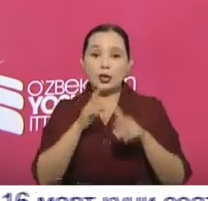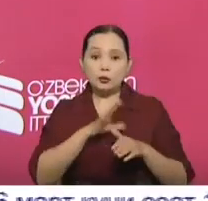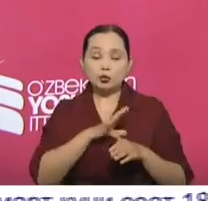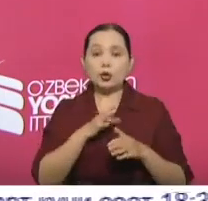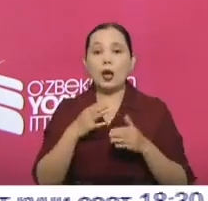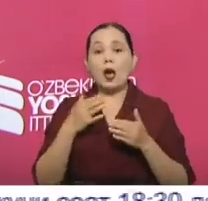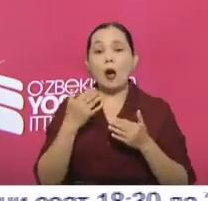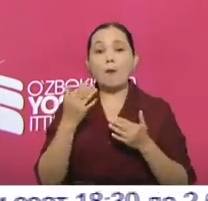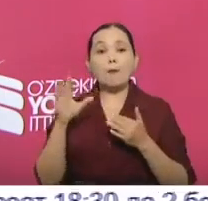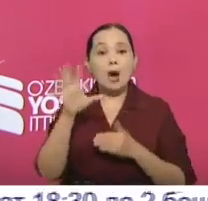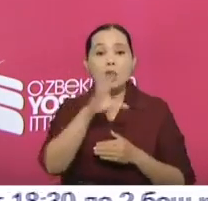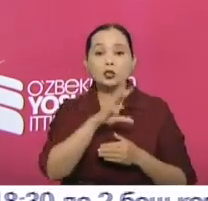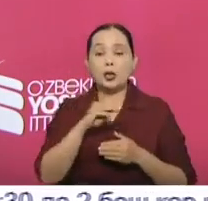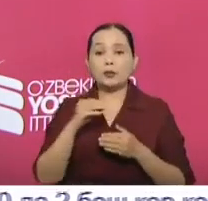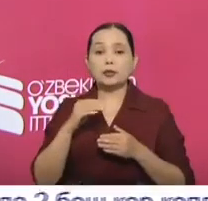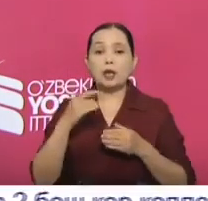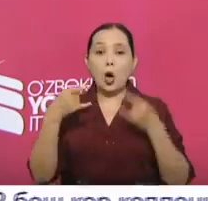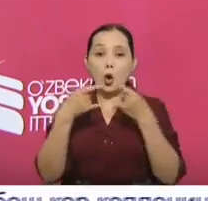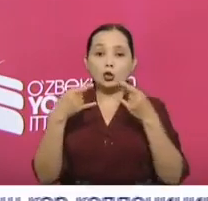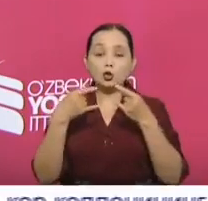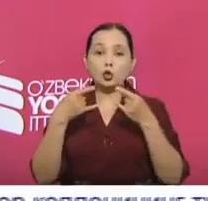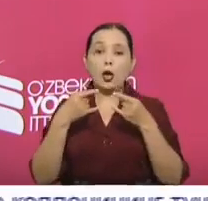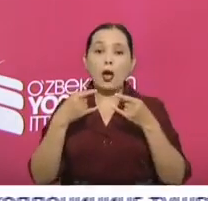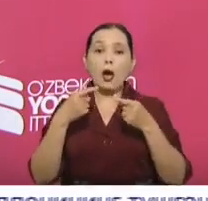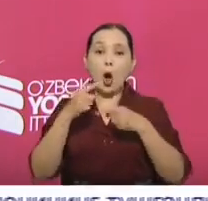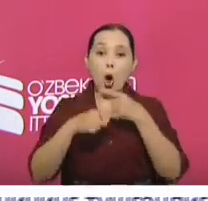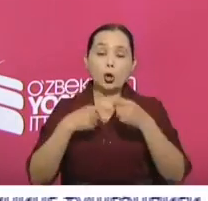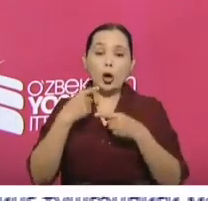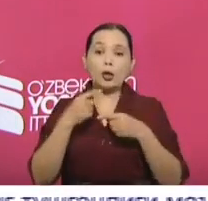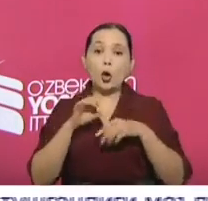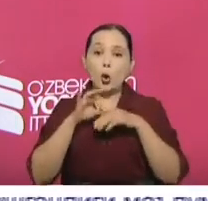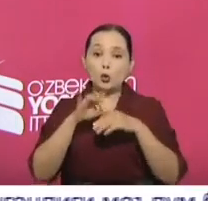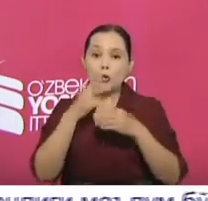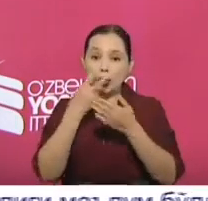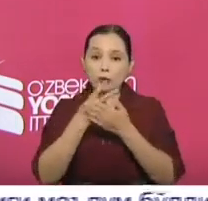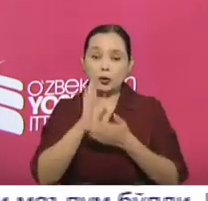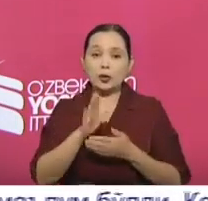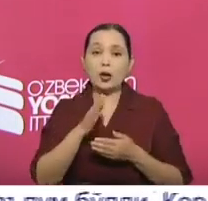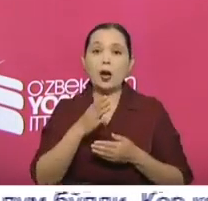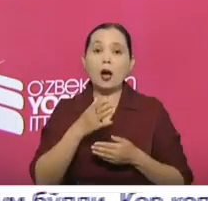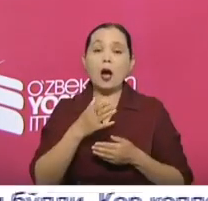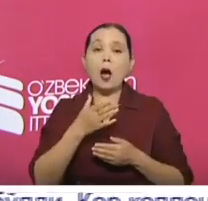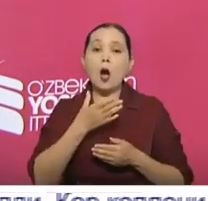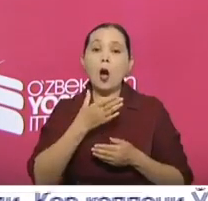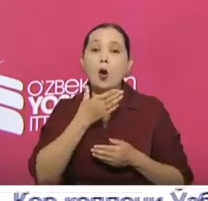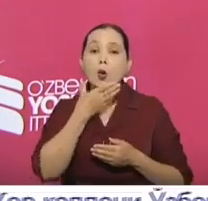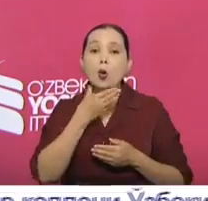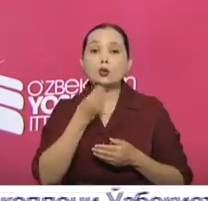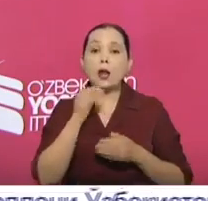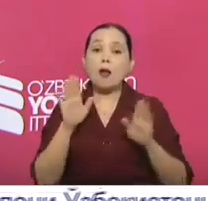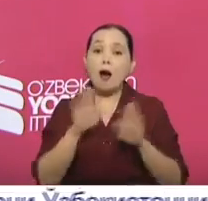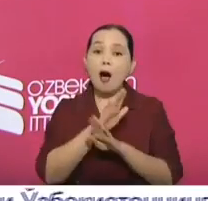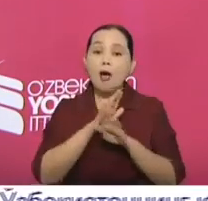birgalikda barchamizga ma'lum va oynay jahon ekranlari orqali kuzatib boryapsizlar, go'zal hayot qo'shig'ining